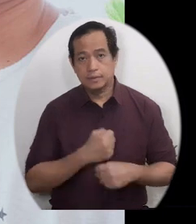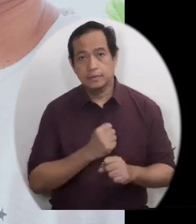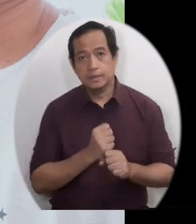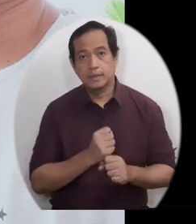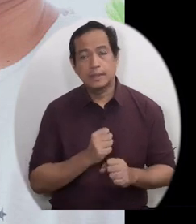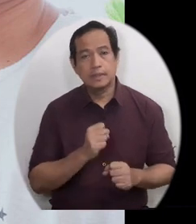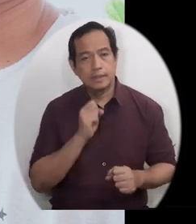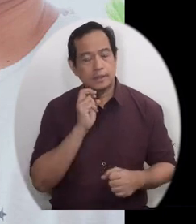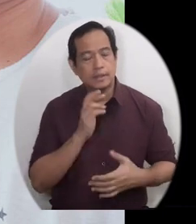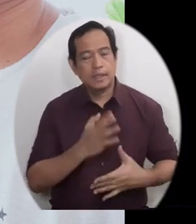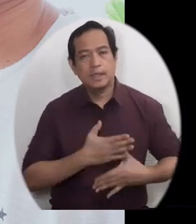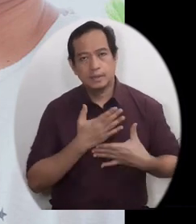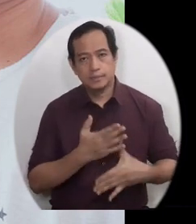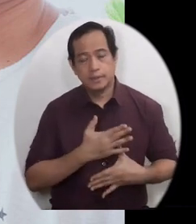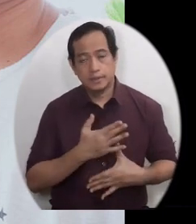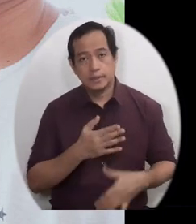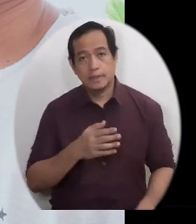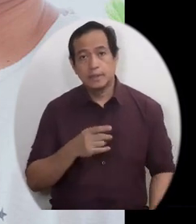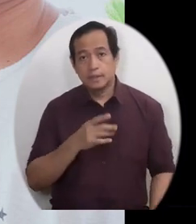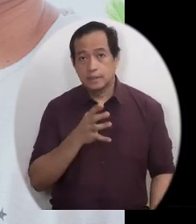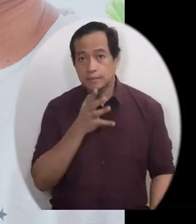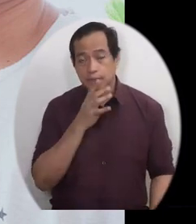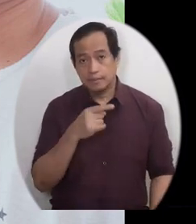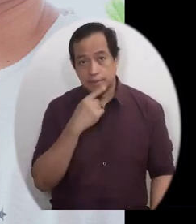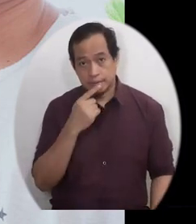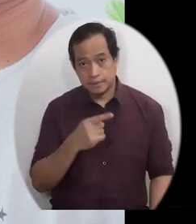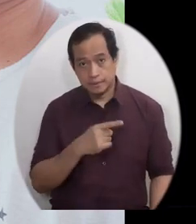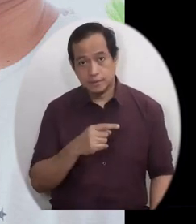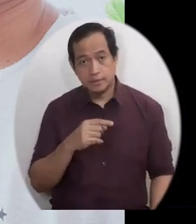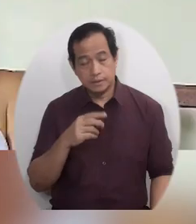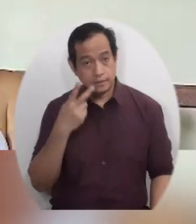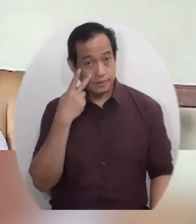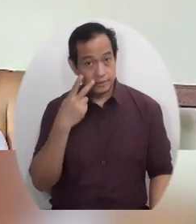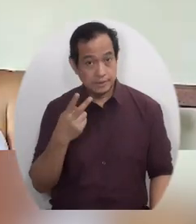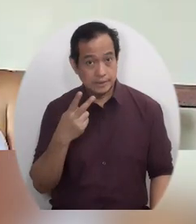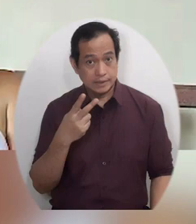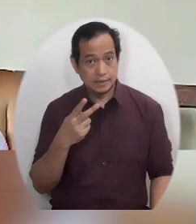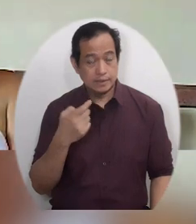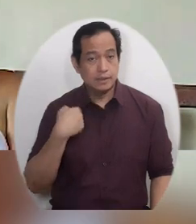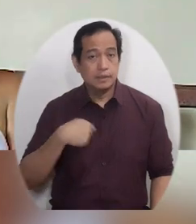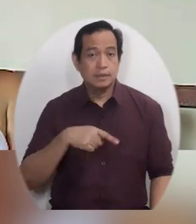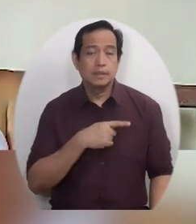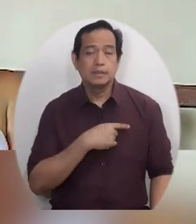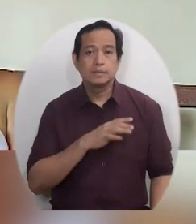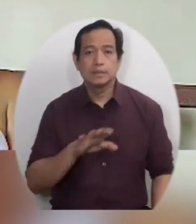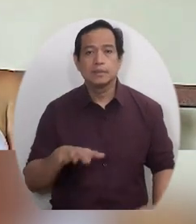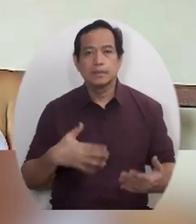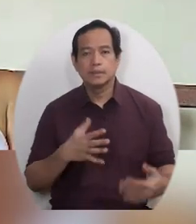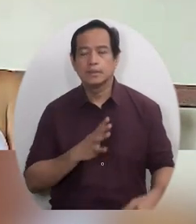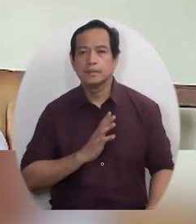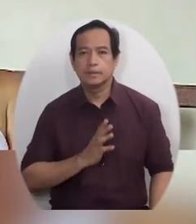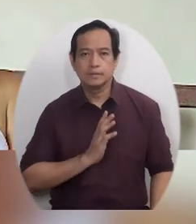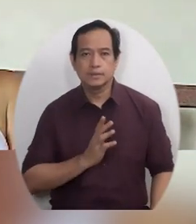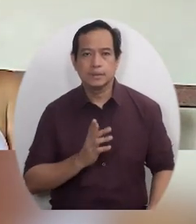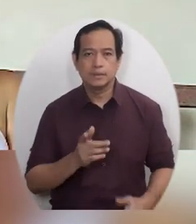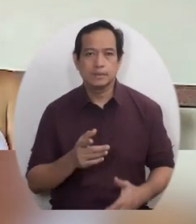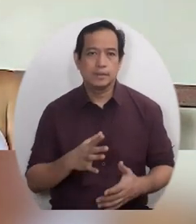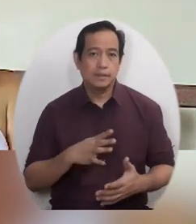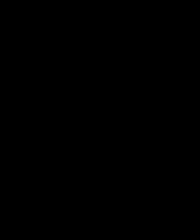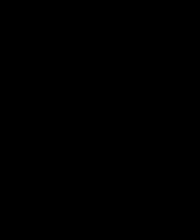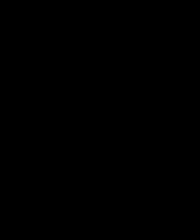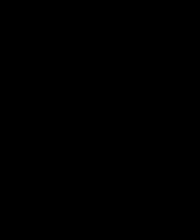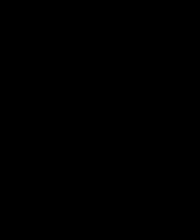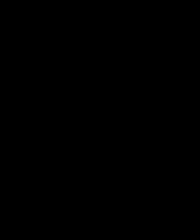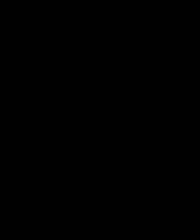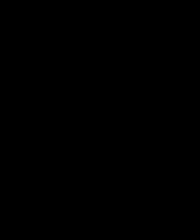nagpapasaya sa kanya. Sabi niya na makita niya daw lang kami na okay mas doon pa lang daw masaya na